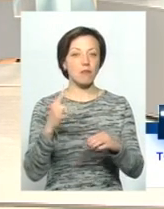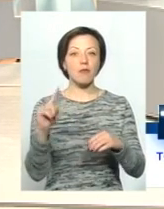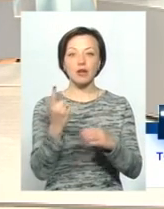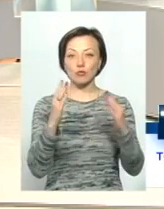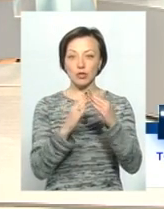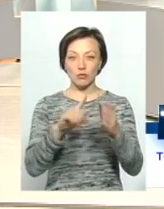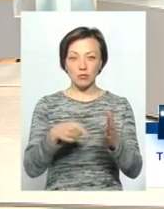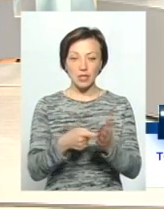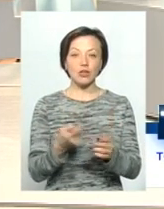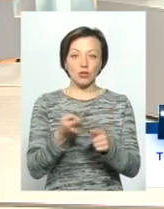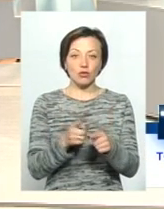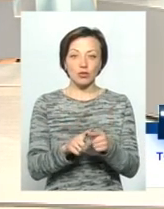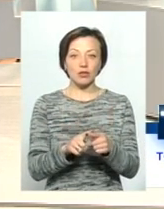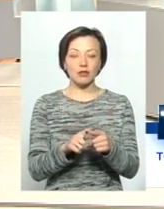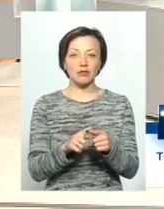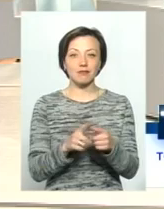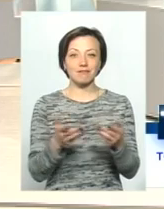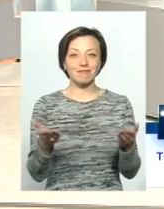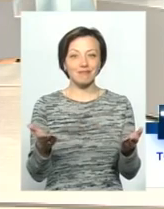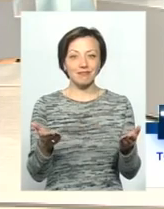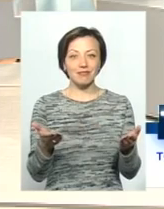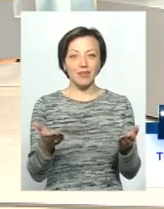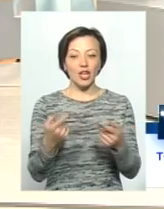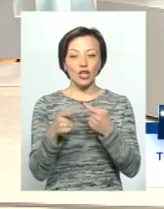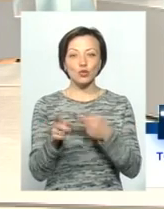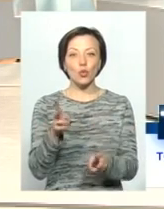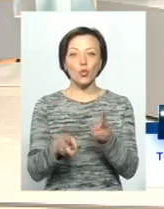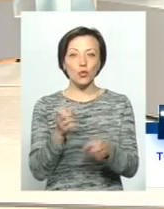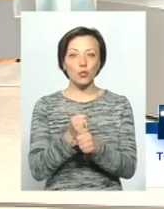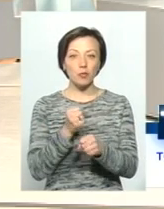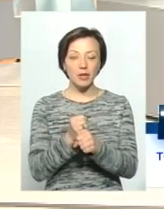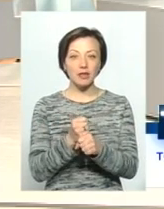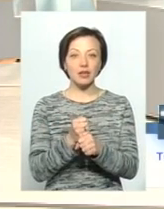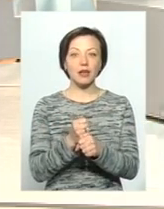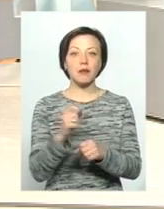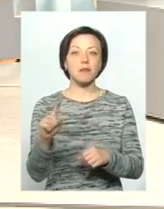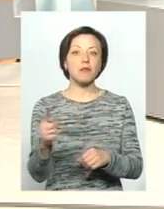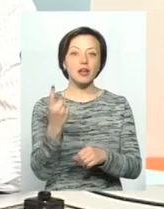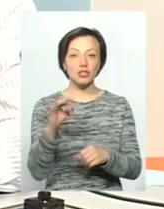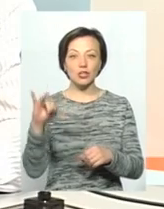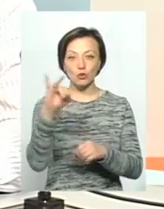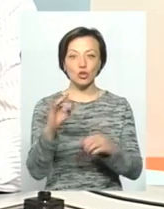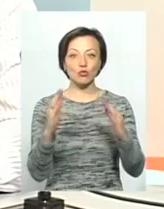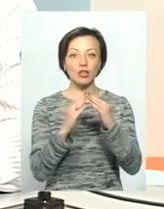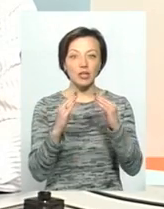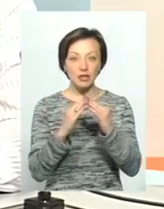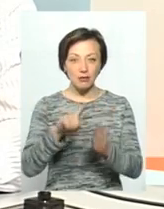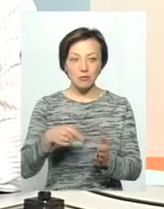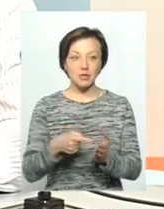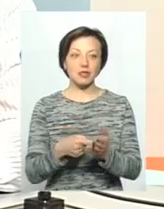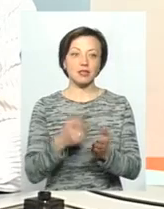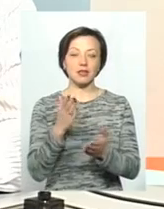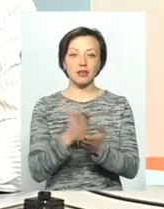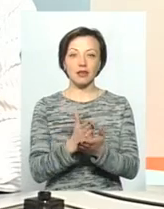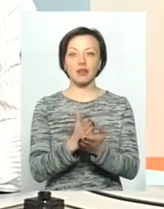теж морально не можна було тут там якусь другу кухню робити, тому що один із перших історичних будинків, і він, в ньому є